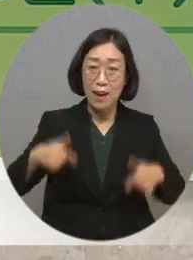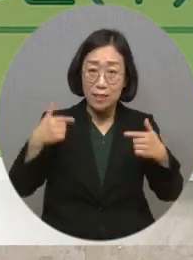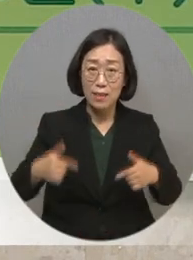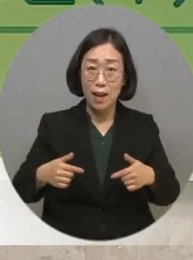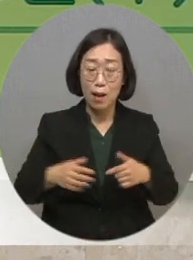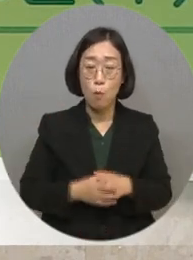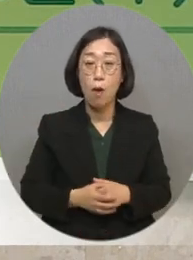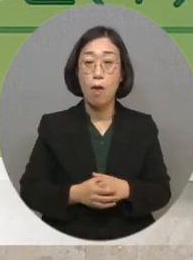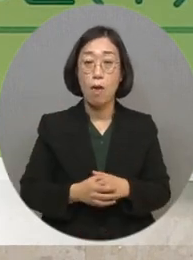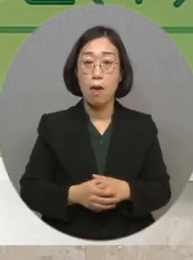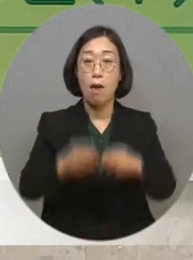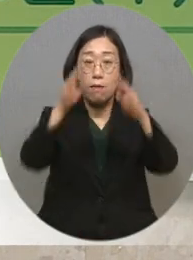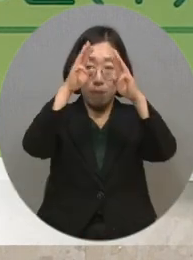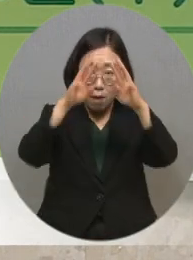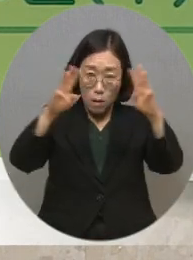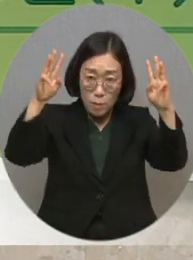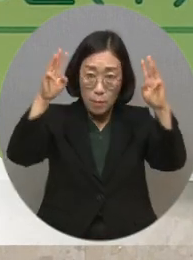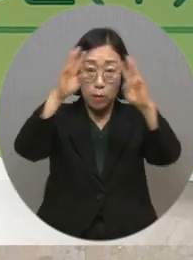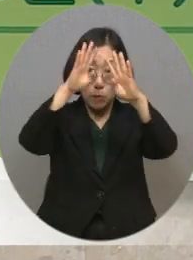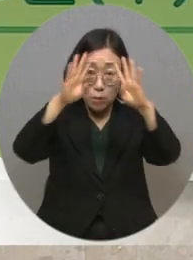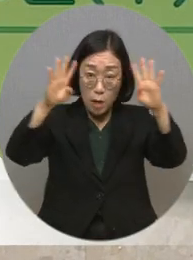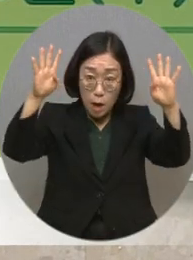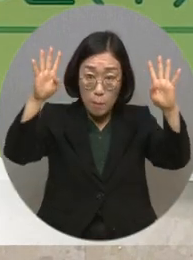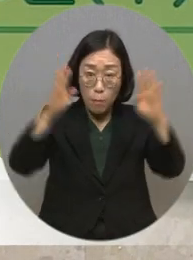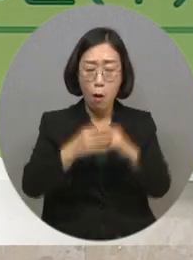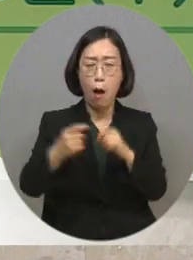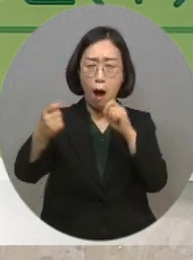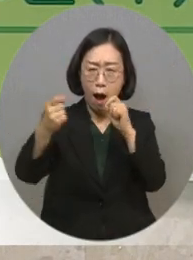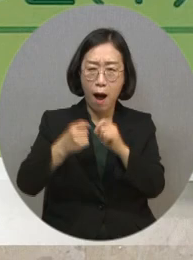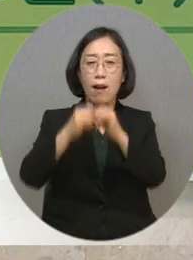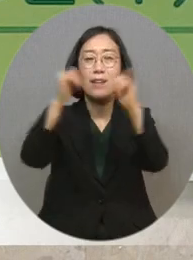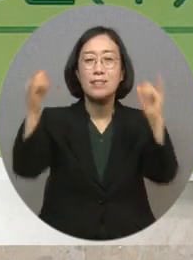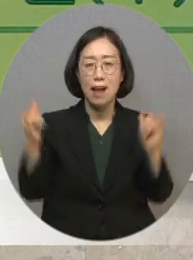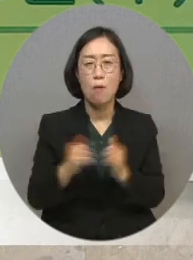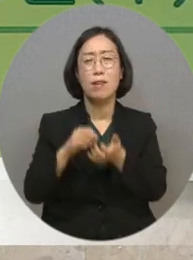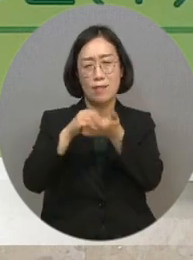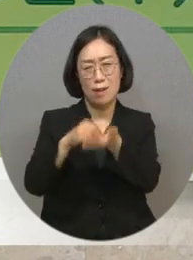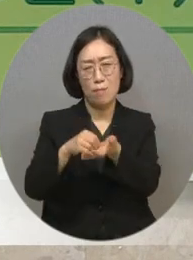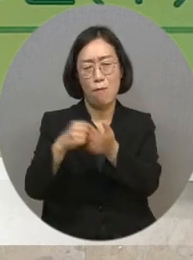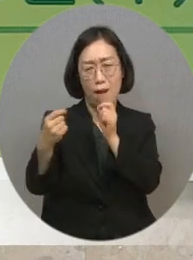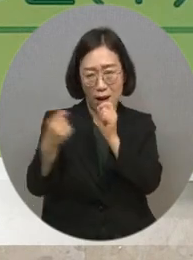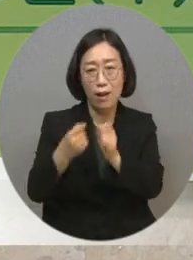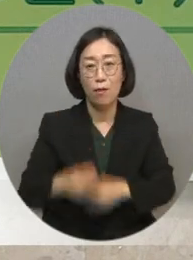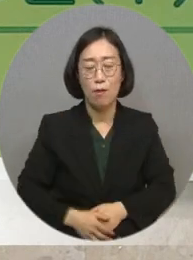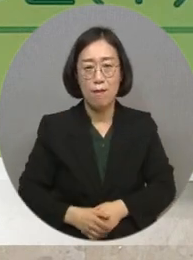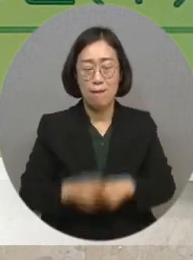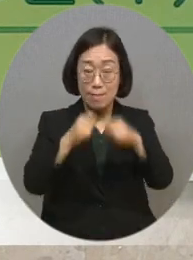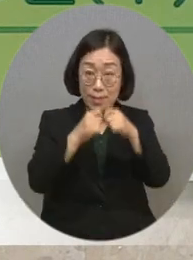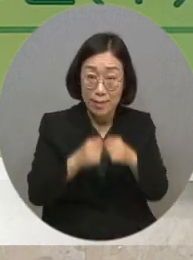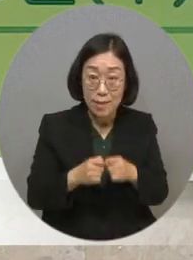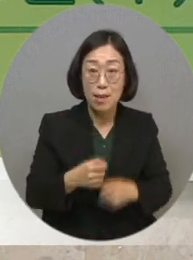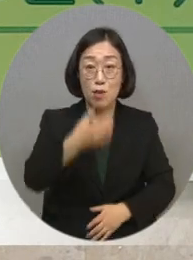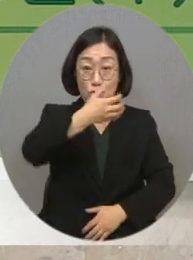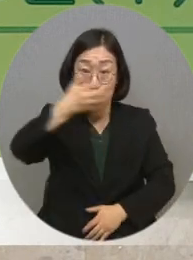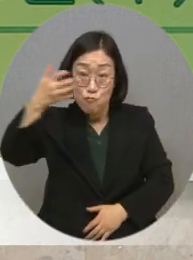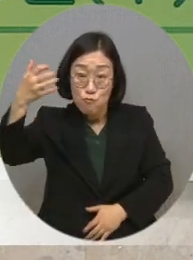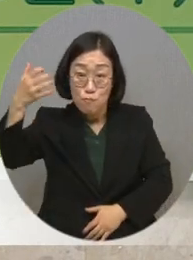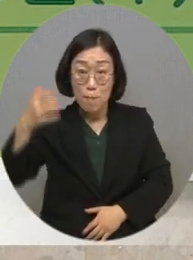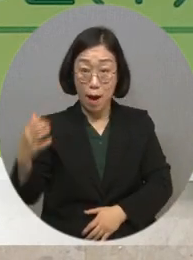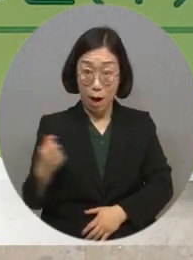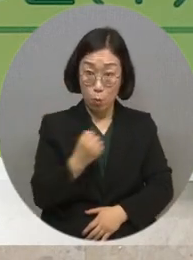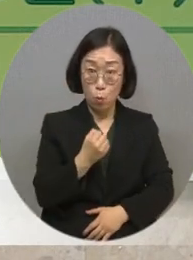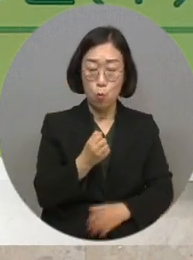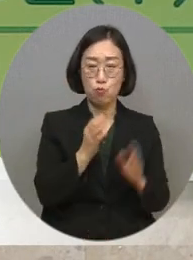이제 대학교 뭐 3 4학년 되면 얼마 안 남았거든 굉장히 구체적인 꿈을 잘 갖춰서 그 꿈을 향하여